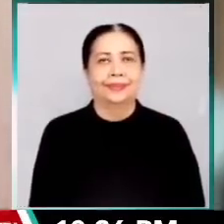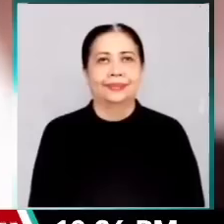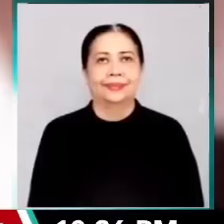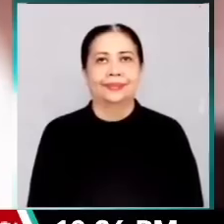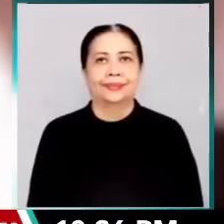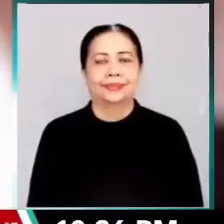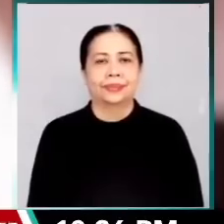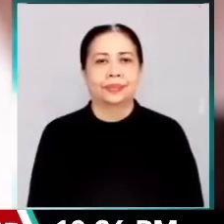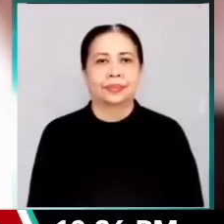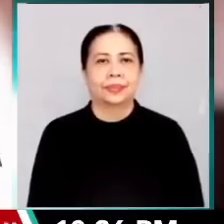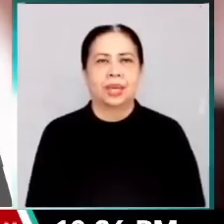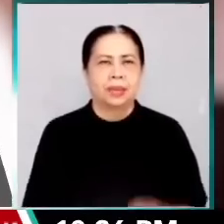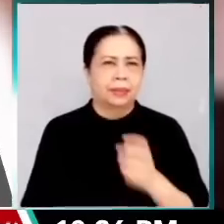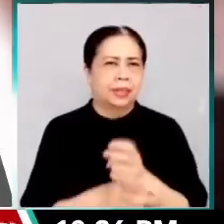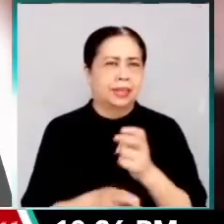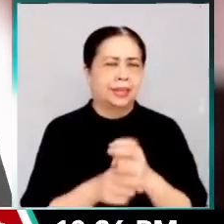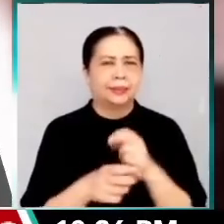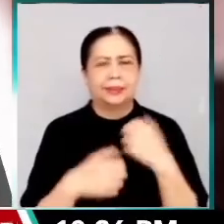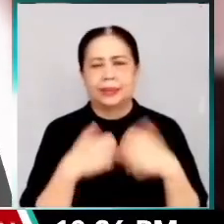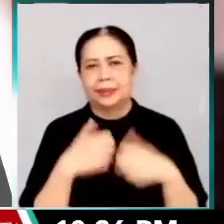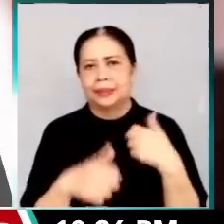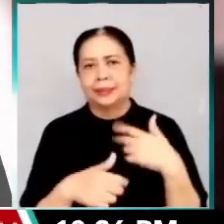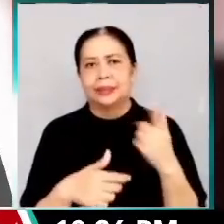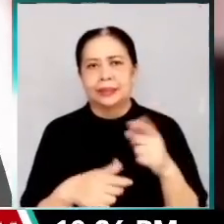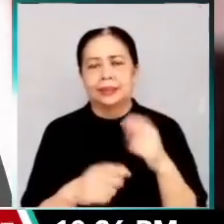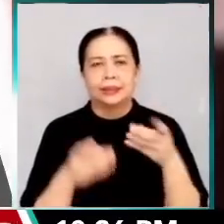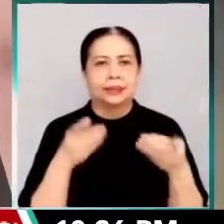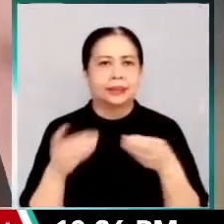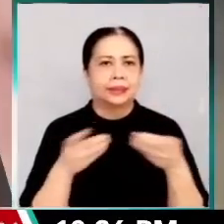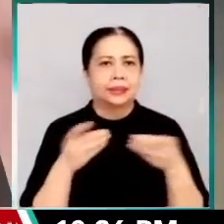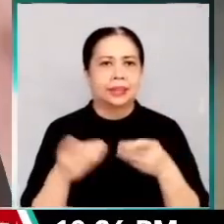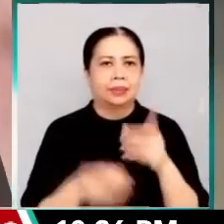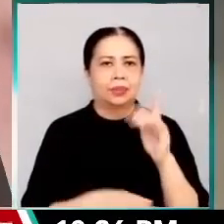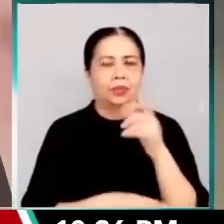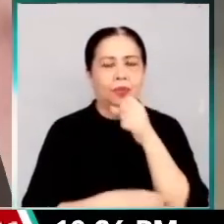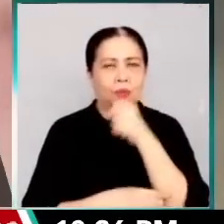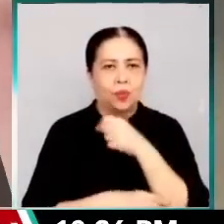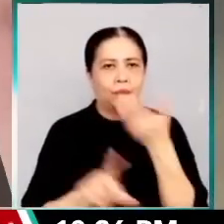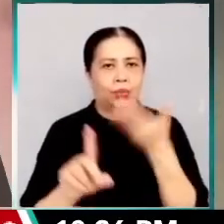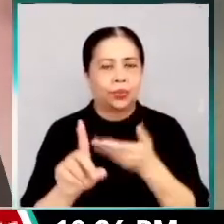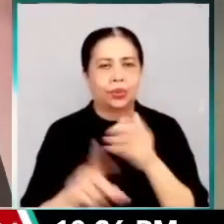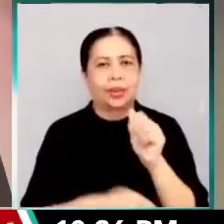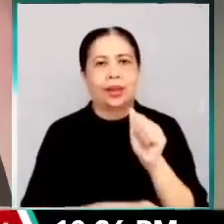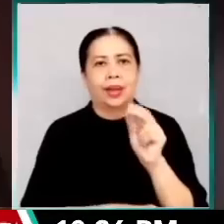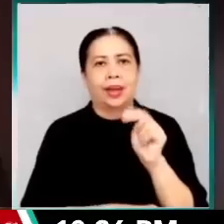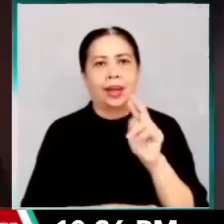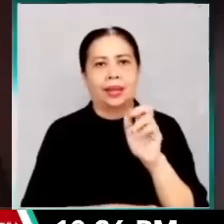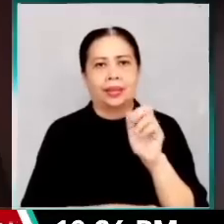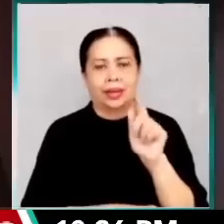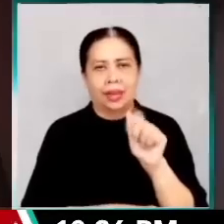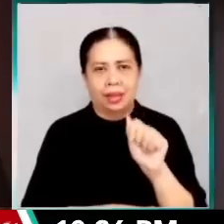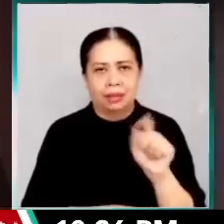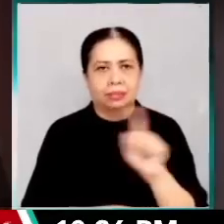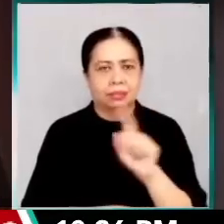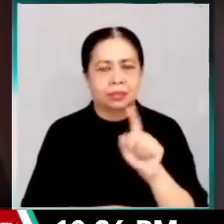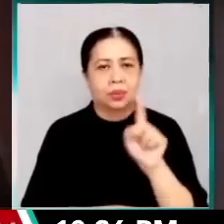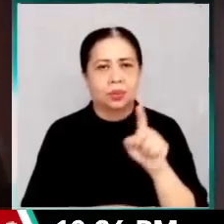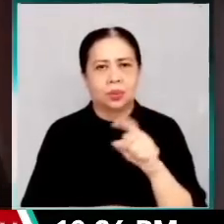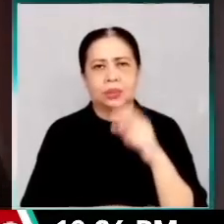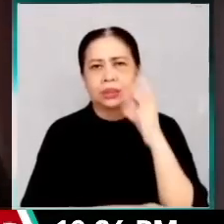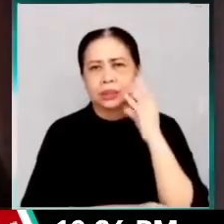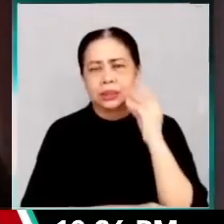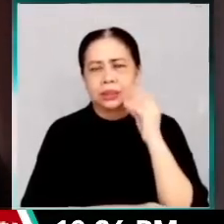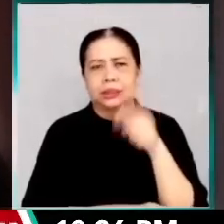Mahirap at masalimuot. Ganyan inilarawan ng 25-year-old na si Andrea Isabel Paglinawan ang pakikibaka niya